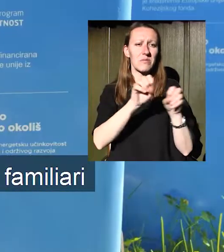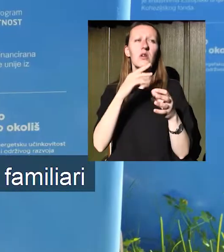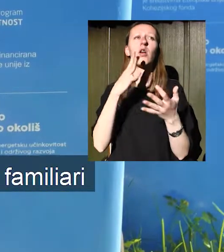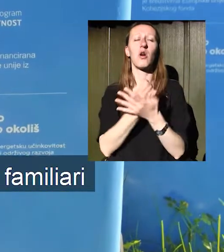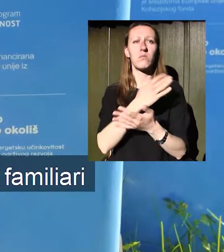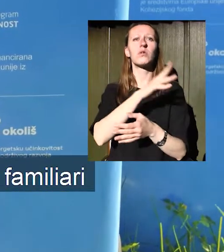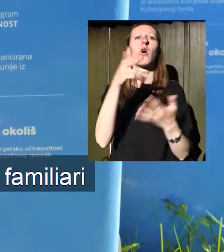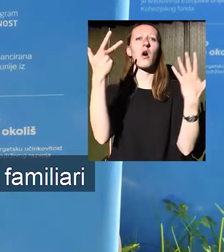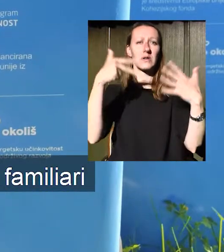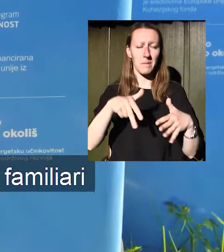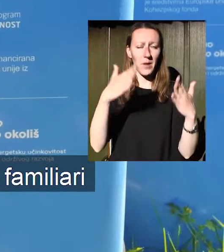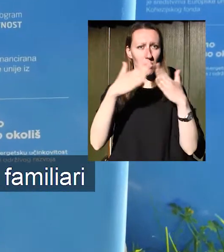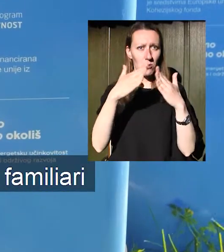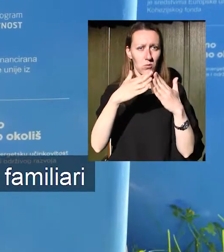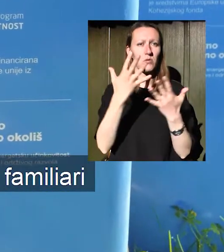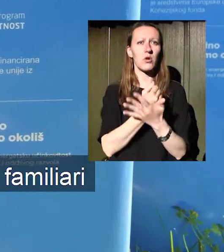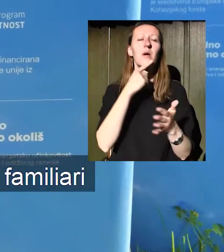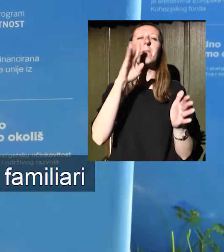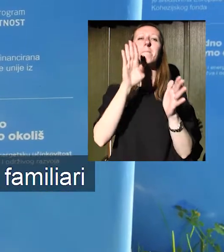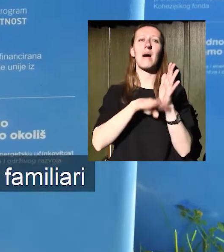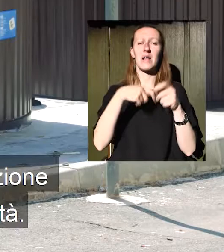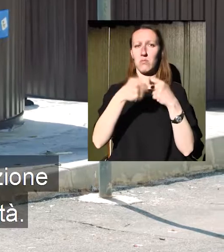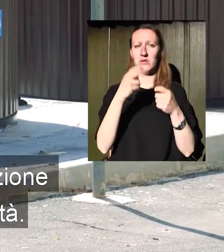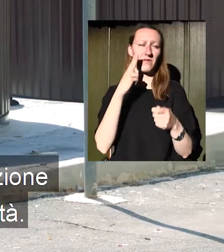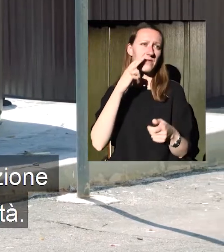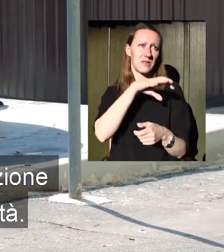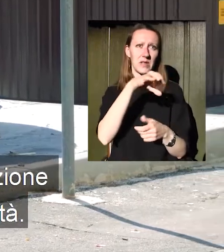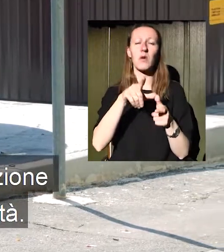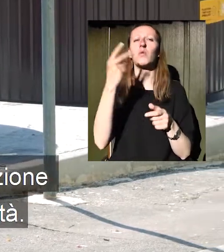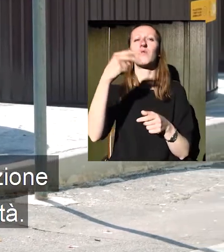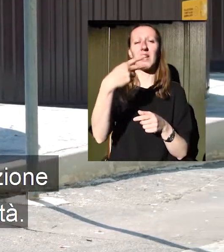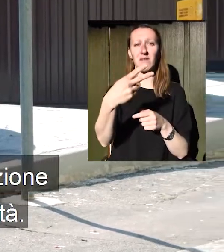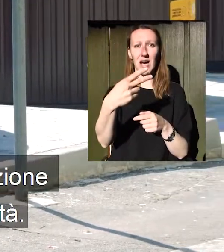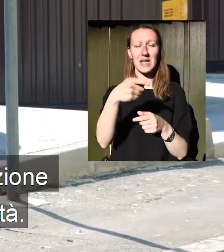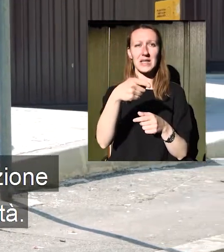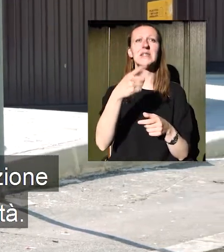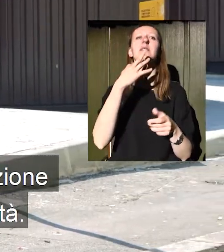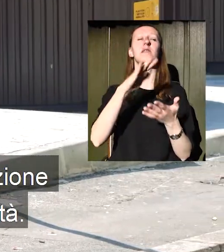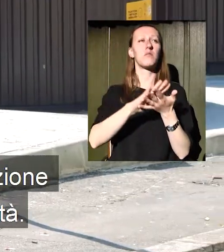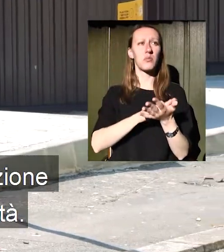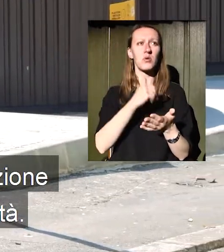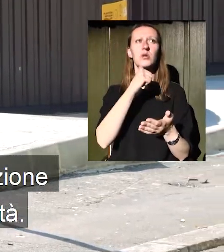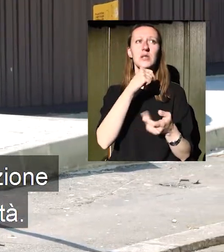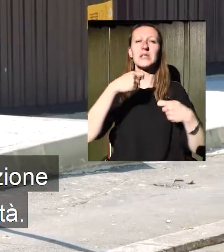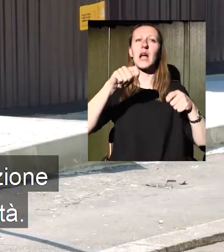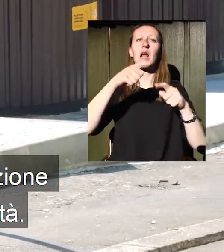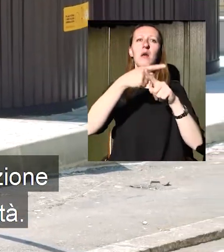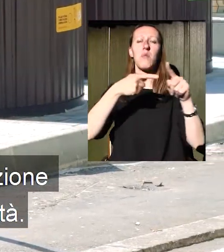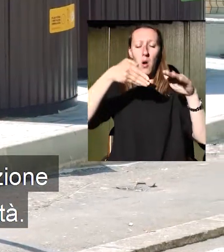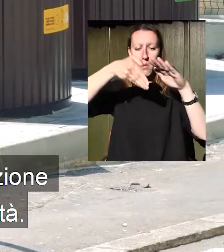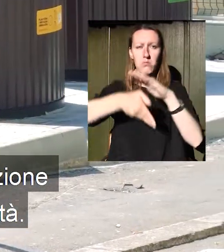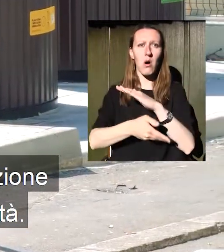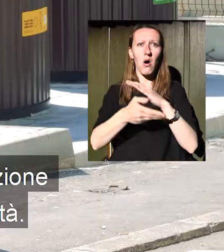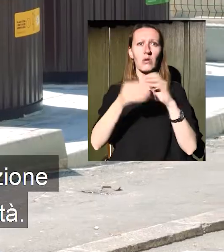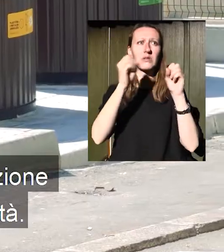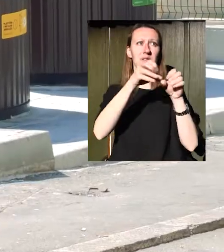ukupno 8.000 kućanstava i manji poslovni subjekti. U 2020. započeli smo i s ugradnjom polupodzemnih spremnika